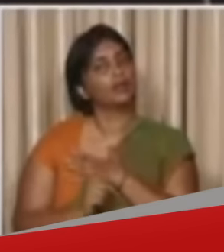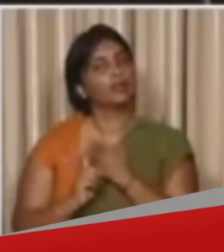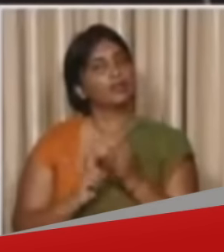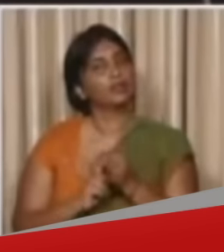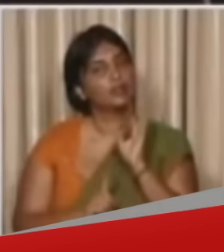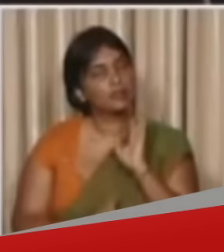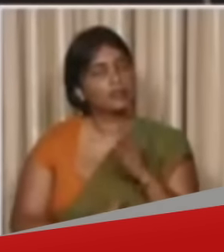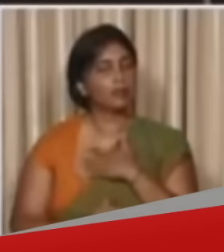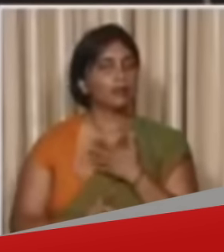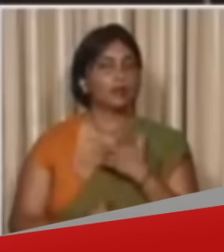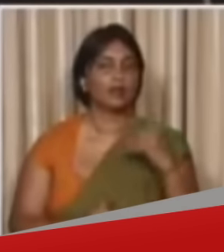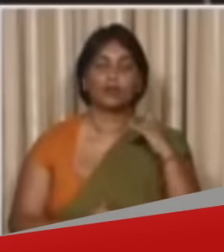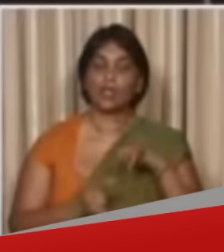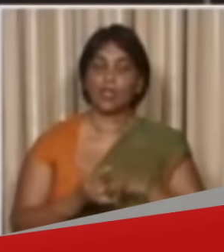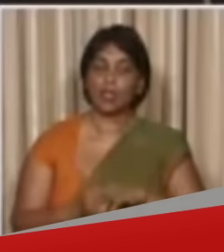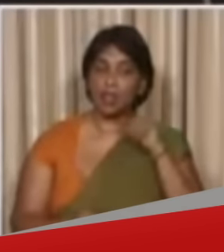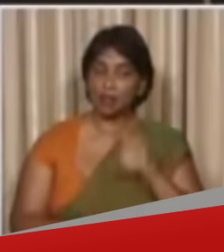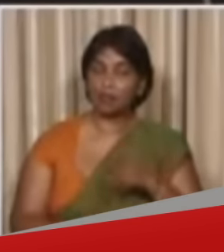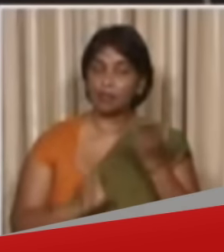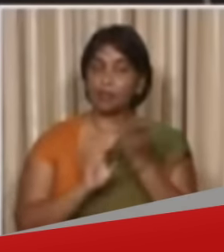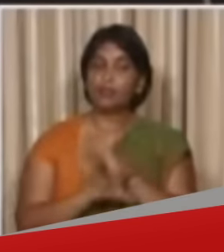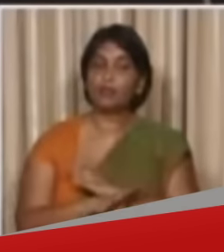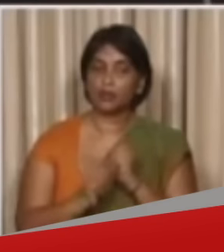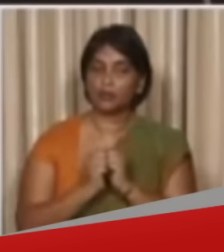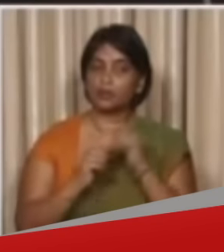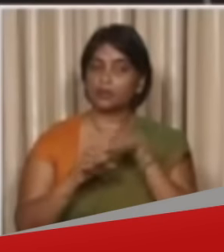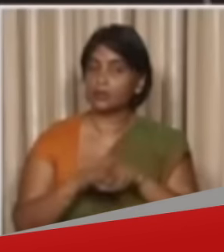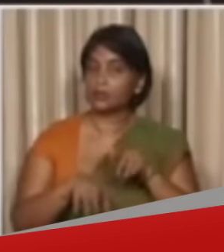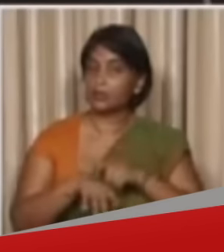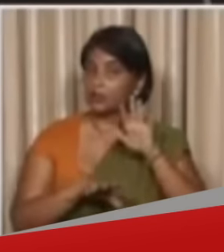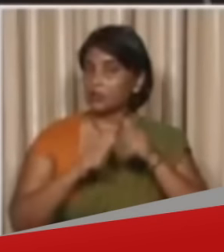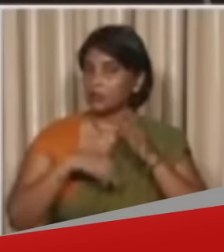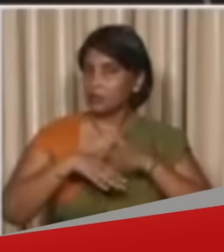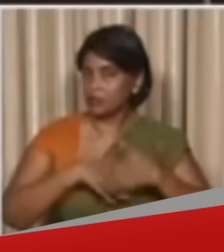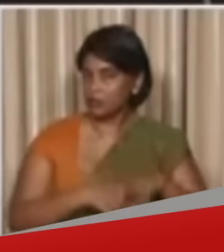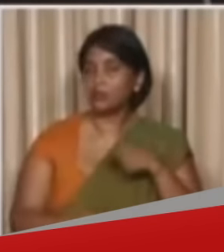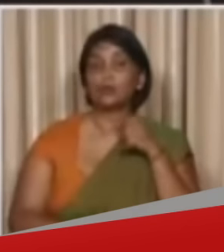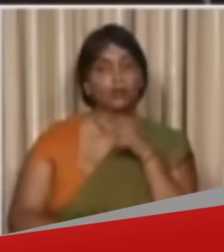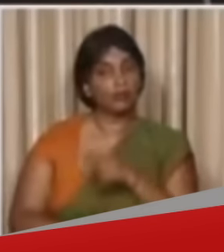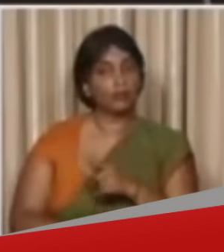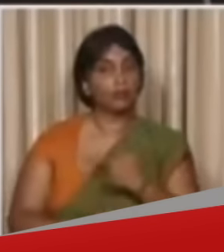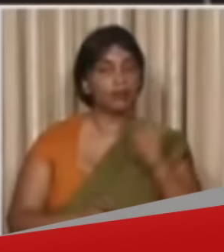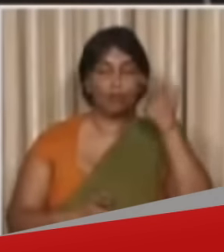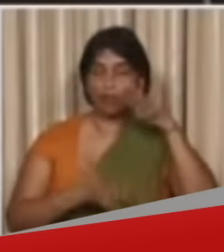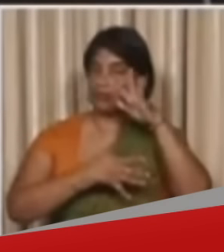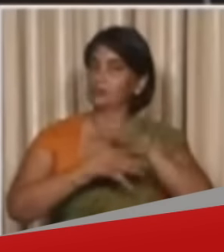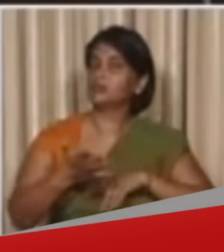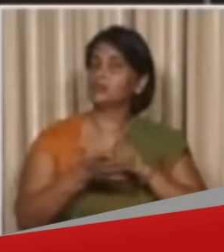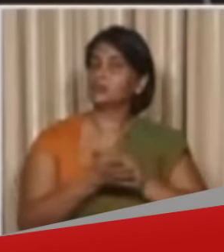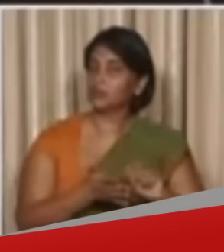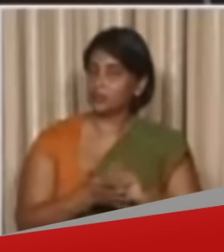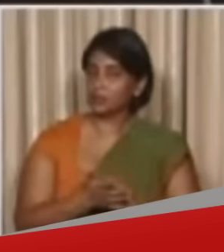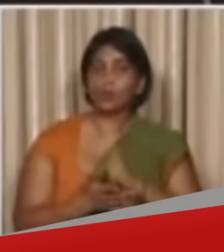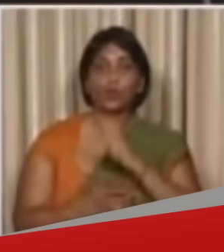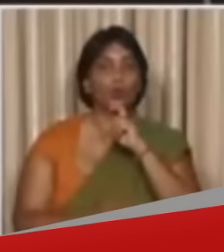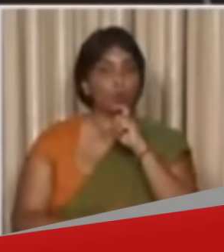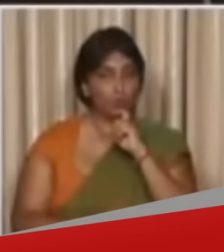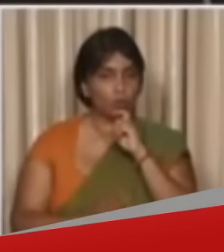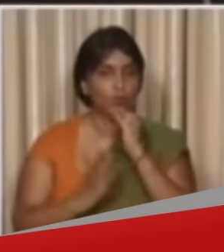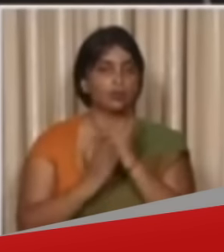ආරක්ෂක ලේකම්වරයා විදිහට එවකට එතුමා කටයුතු කරපු අවධියේ මේවා සිද්ධ වුණේ. ඔහුගෙන් කට උත්තර අරන් තියෙනවා අධිකරණයට